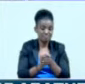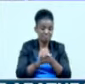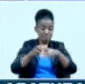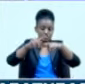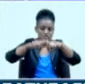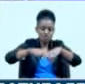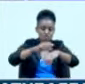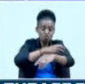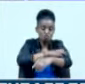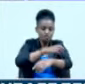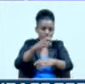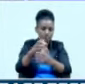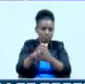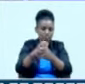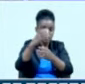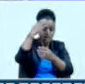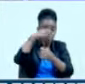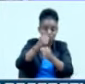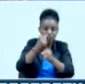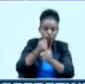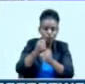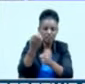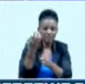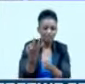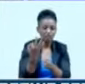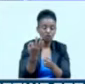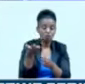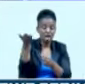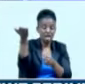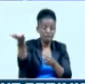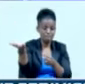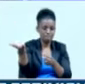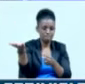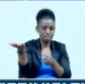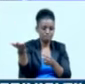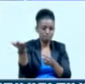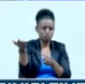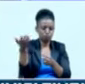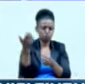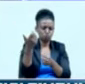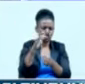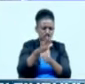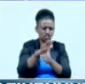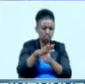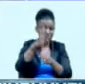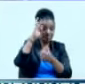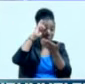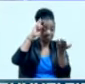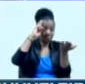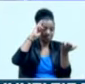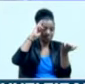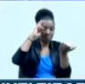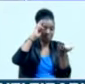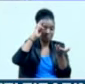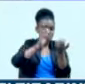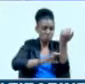bizaterwa rero n'ubushobozi abakoze izo nkingo eshatu za mbere zihari bwo gukora inkingo nyinshi twibutse ko